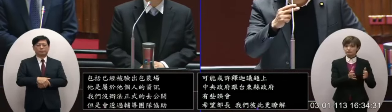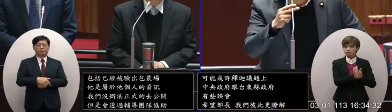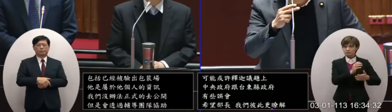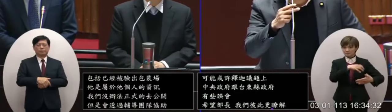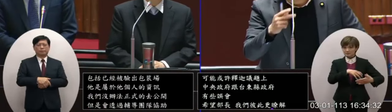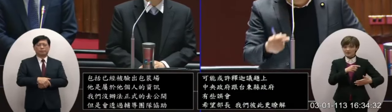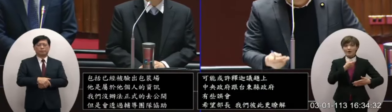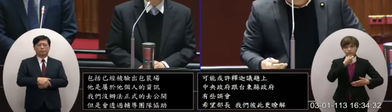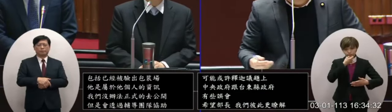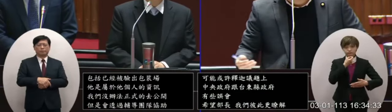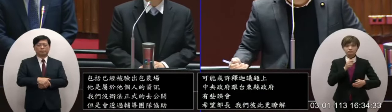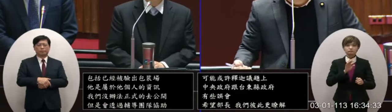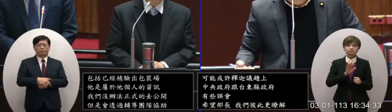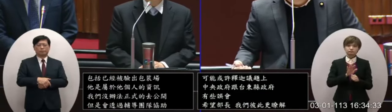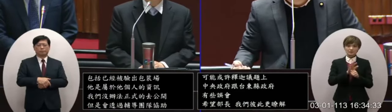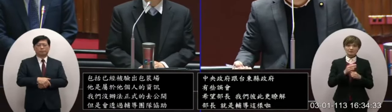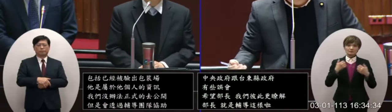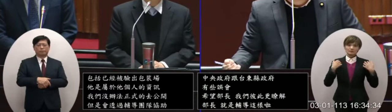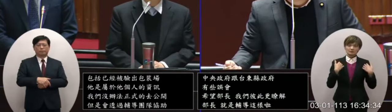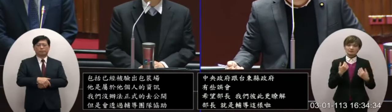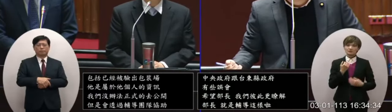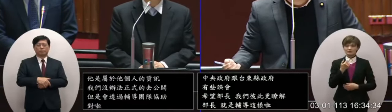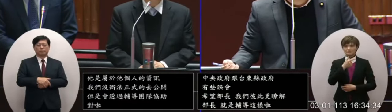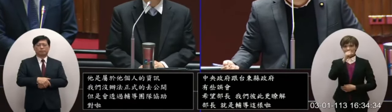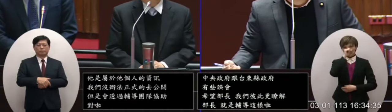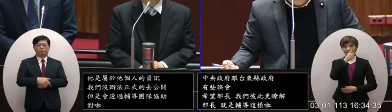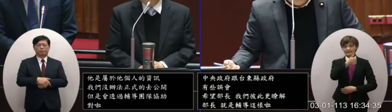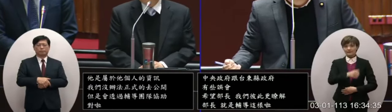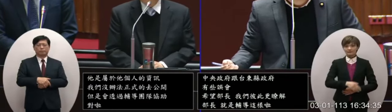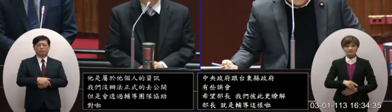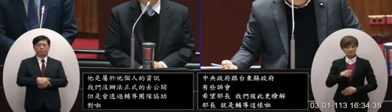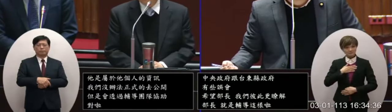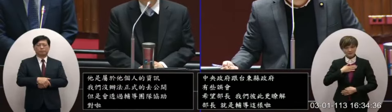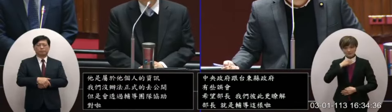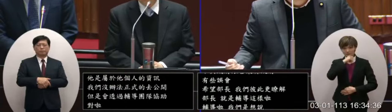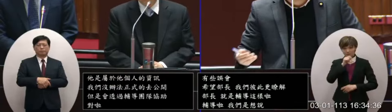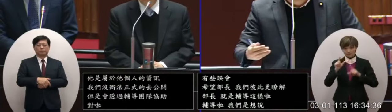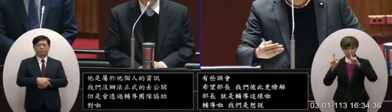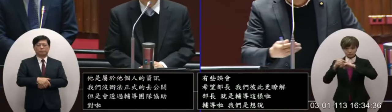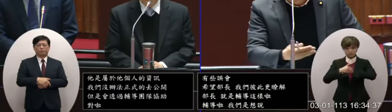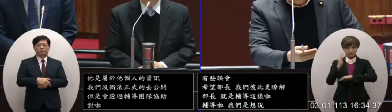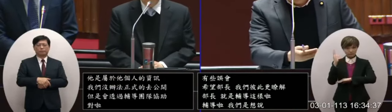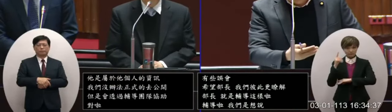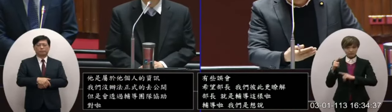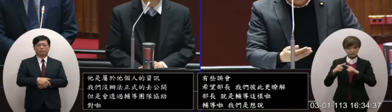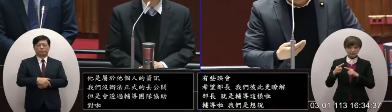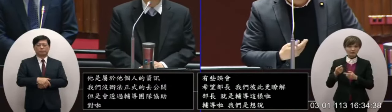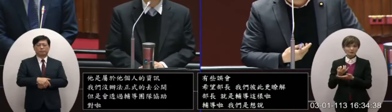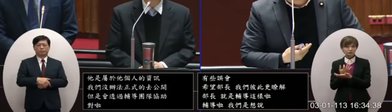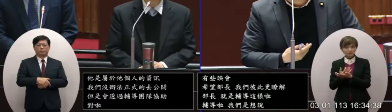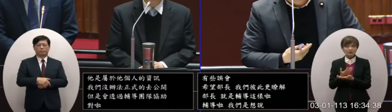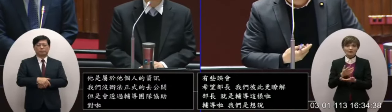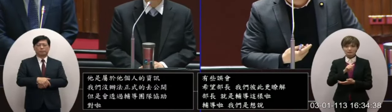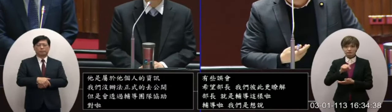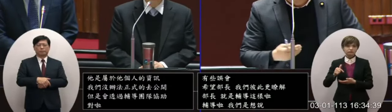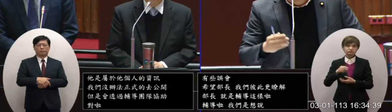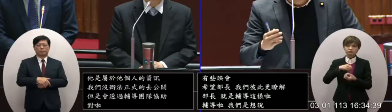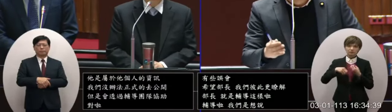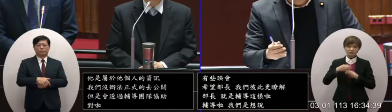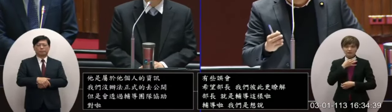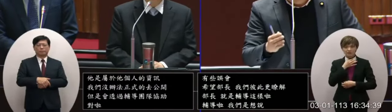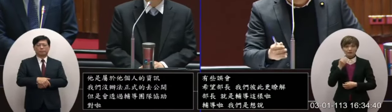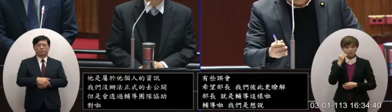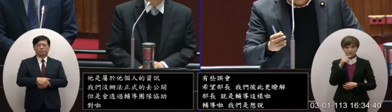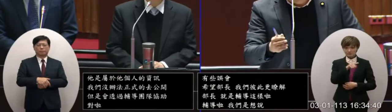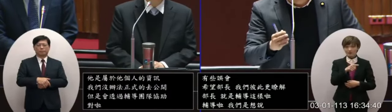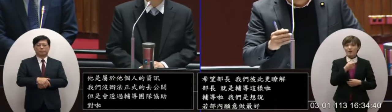当然是最好啊。台东县政府其实你也知道，他的人力物力都不是这么充足，如果部愿意来辅导，这是最棒的事情。那